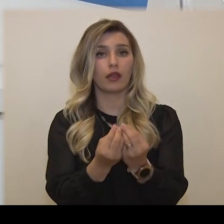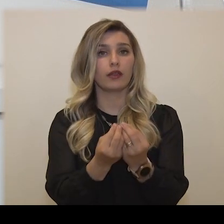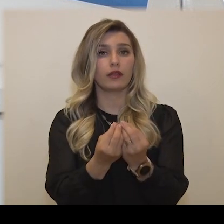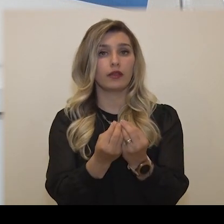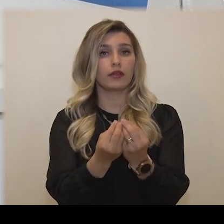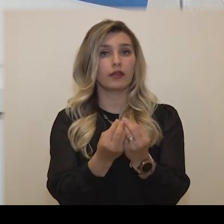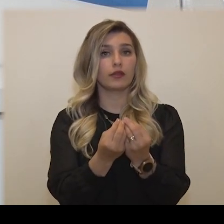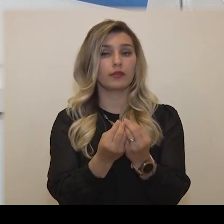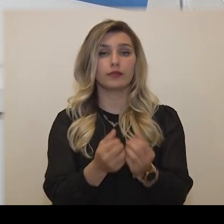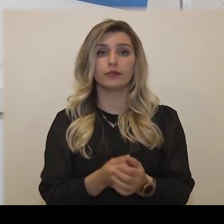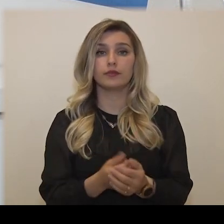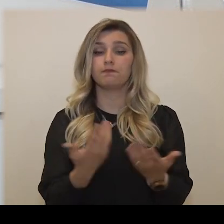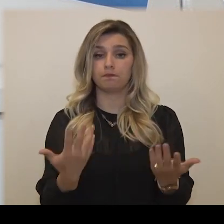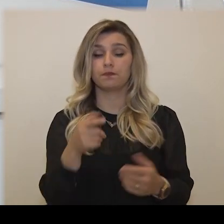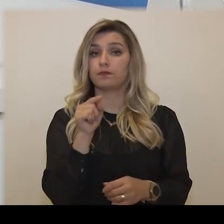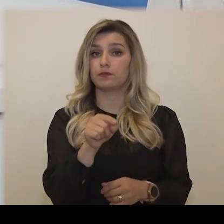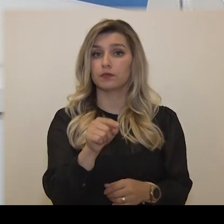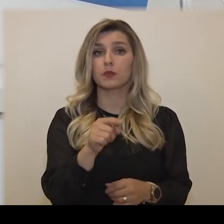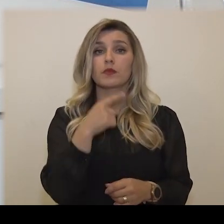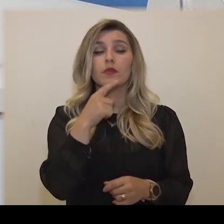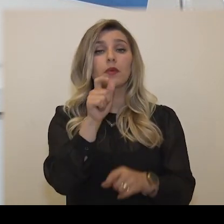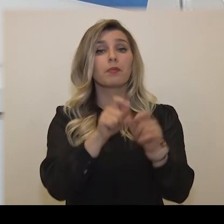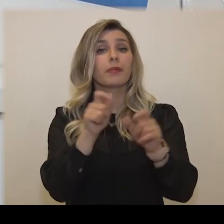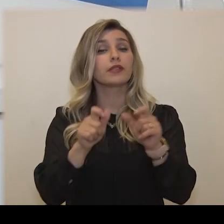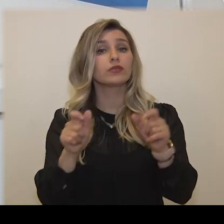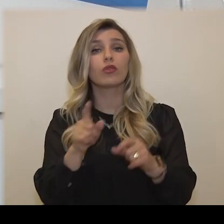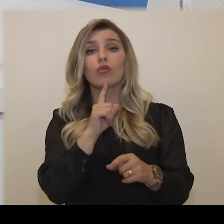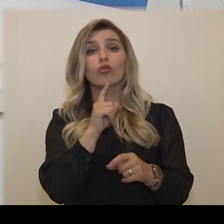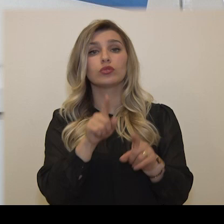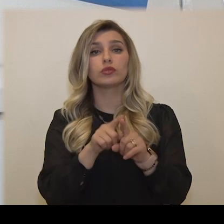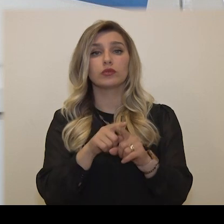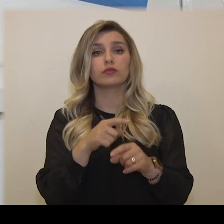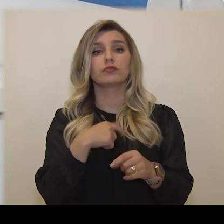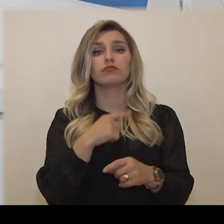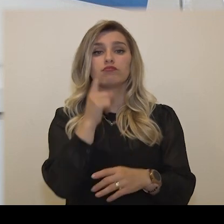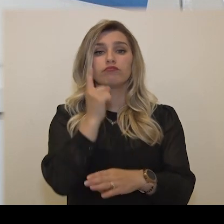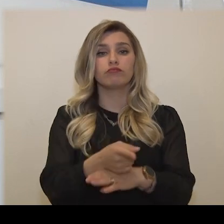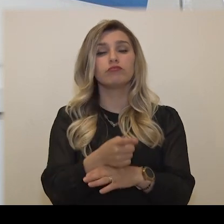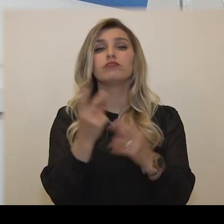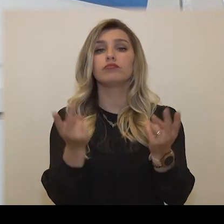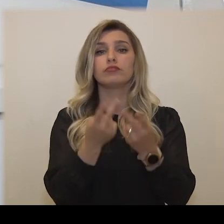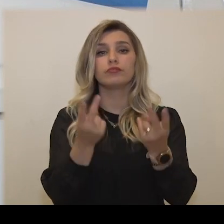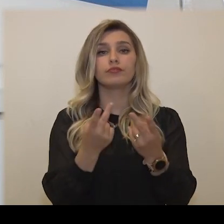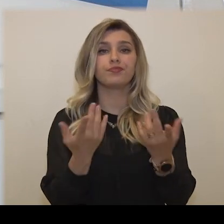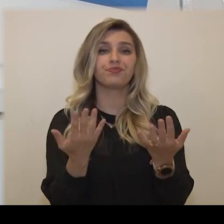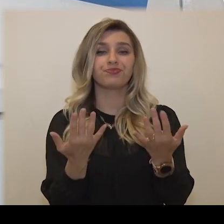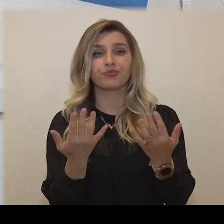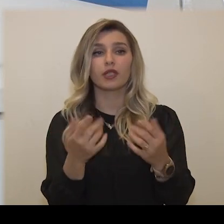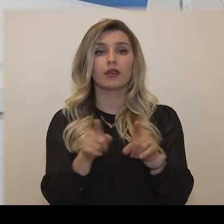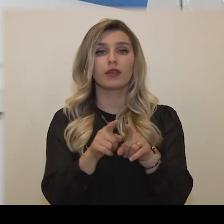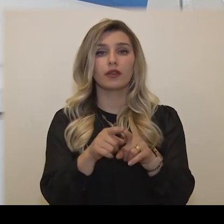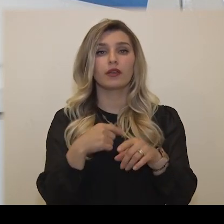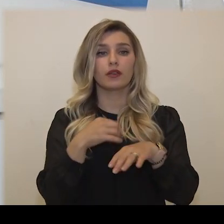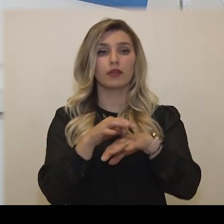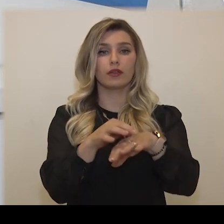edhe për të shurdhërit. Dhe askush nuk mund t'ja determinoj me thonë t'a gjoj, t'a orientoj